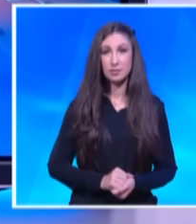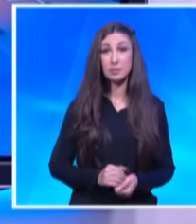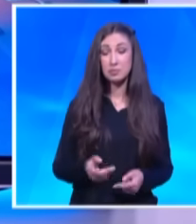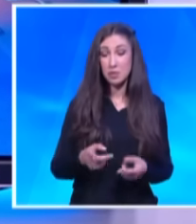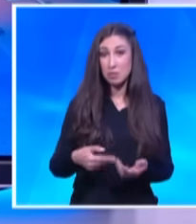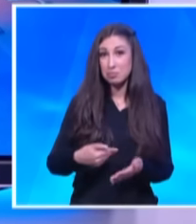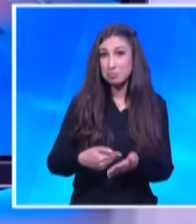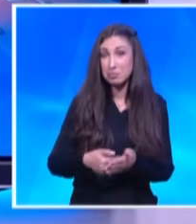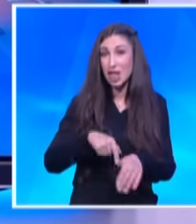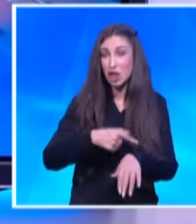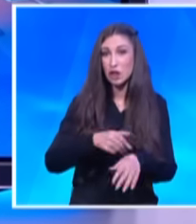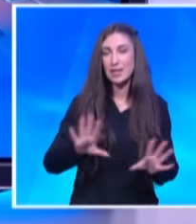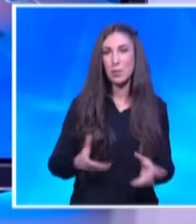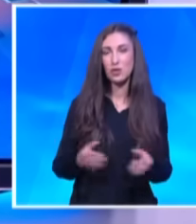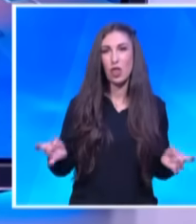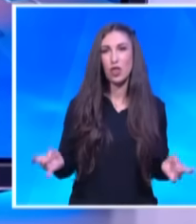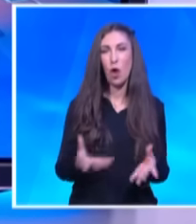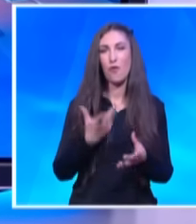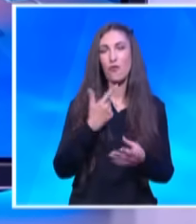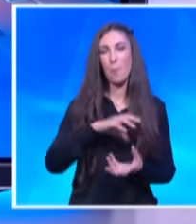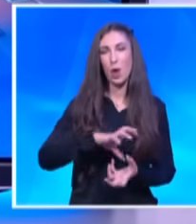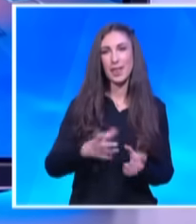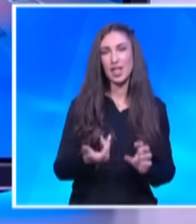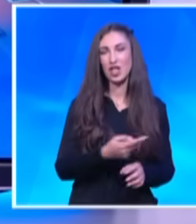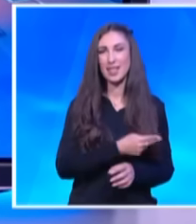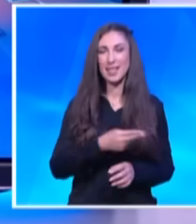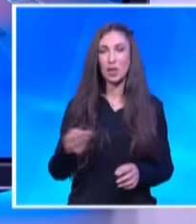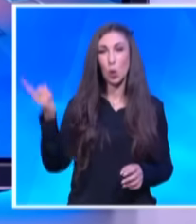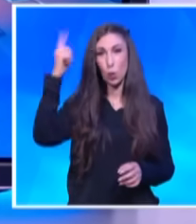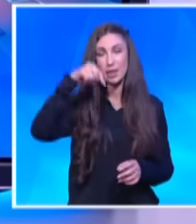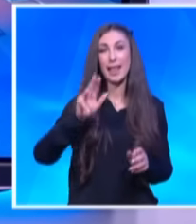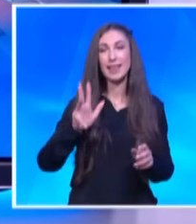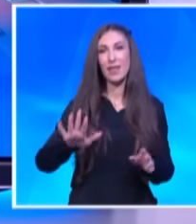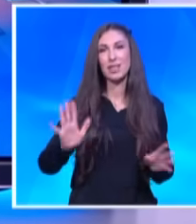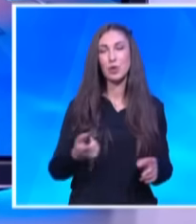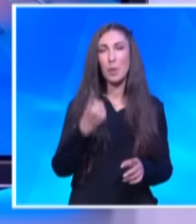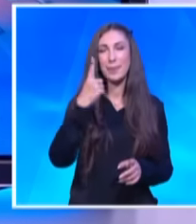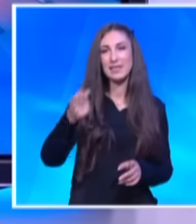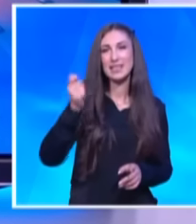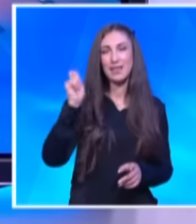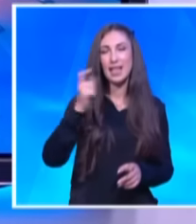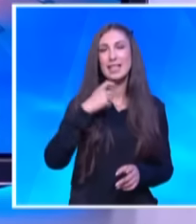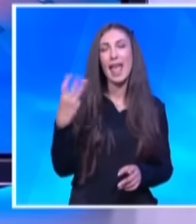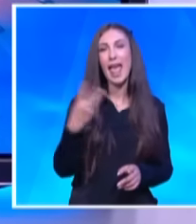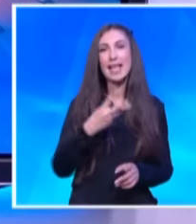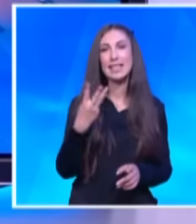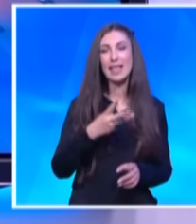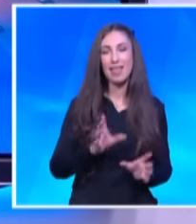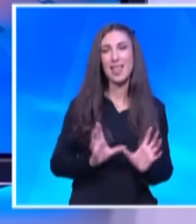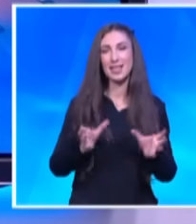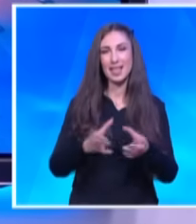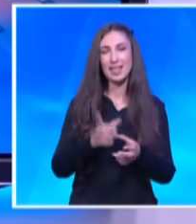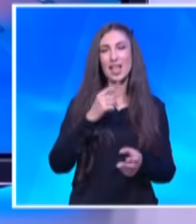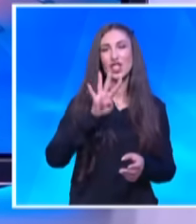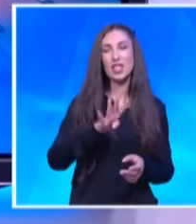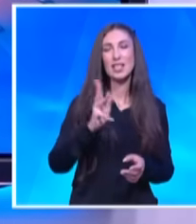Броени часове до старта на новия политически сезон. Утре, точно в 9 часа, ще удари първия звънец на есенната сесия на